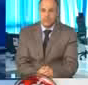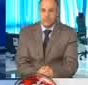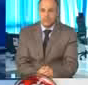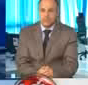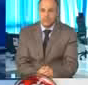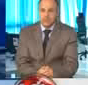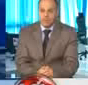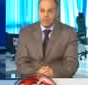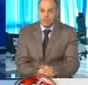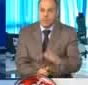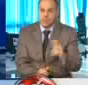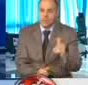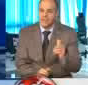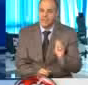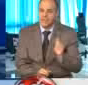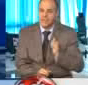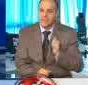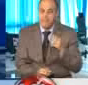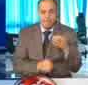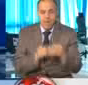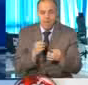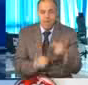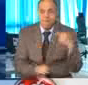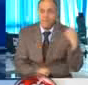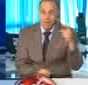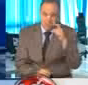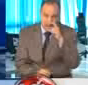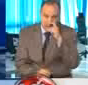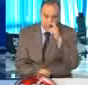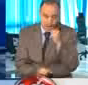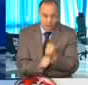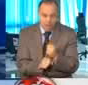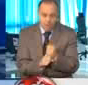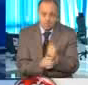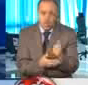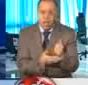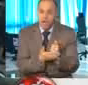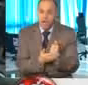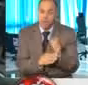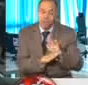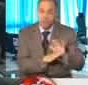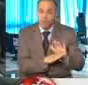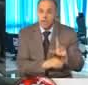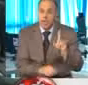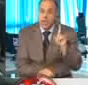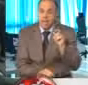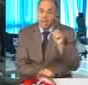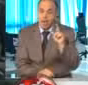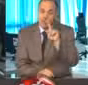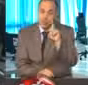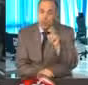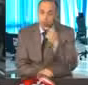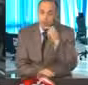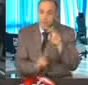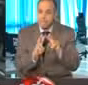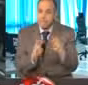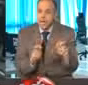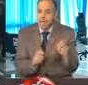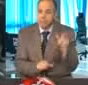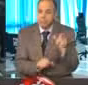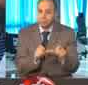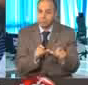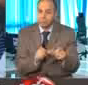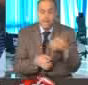كيفية إرساء استقلالية القضاء بالعالم العربي والعمل على تدعيم ضماناته مسائل يتباحث بشأنها أبناء